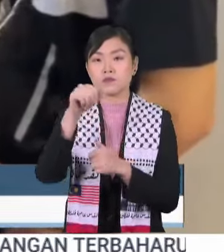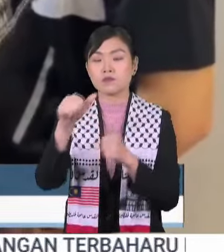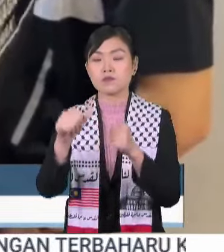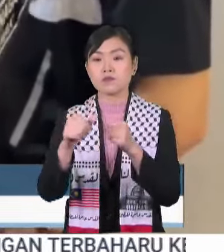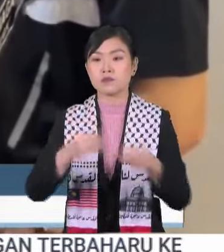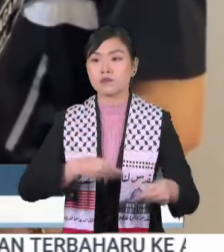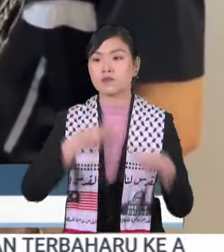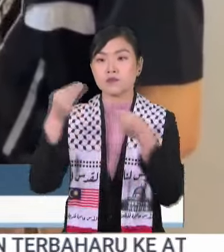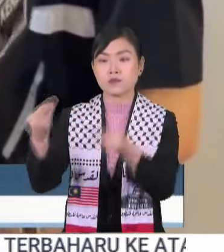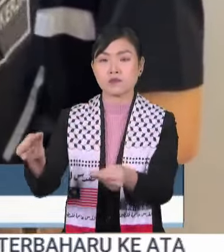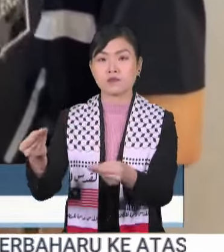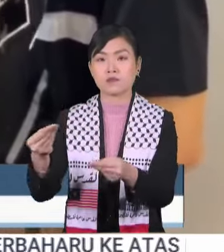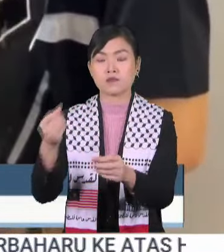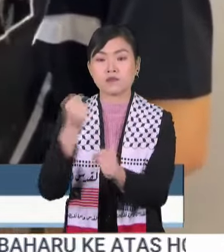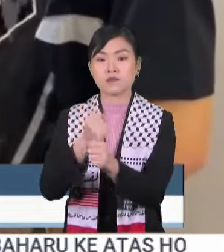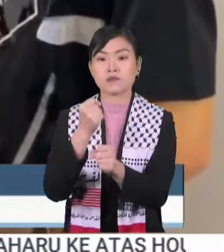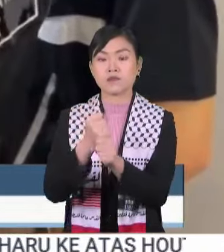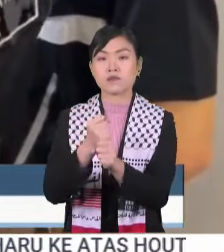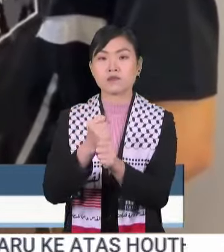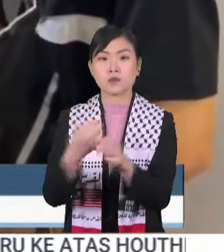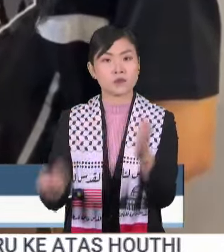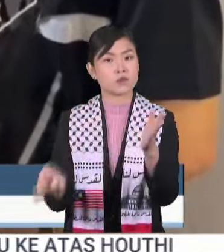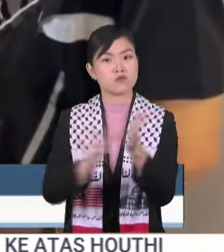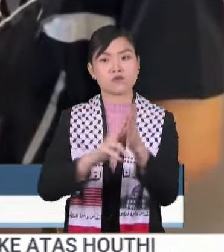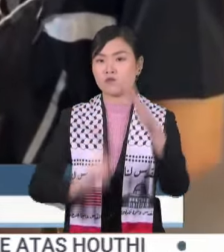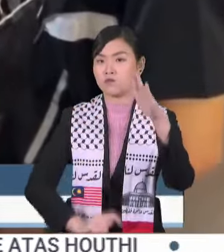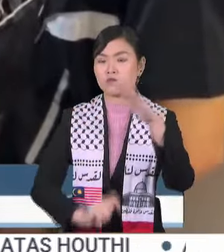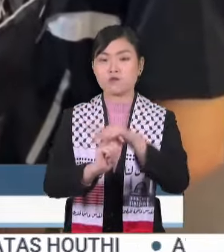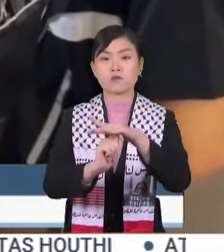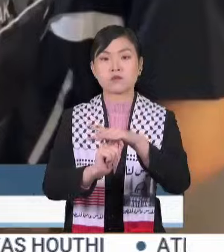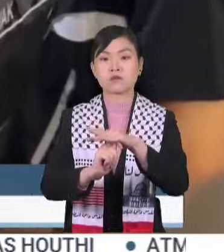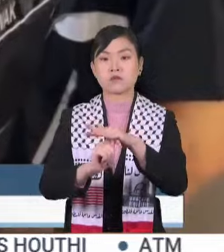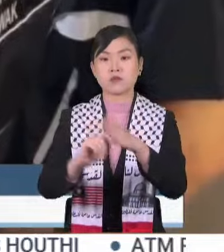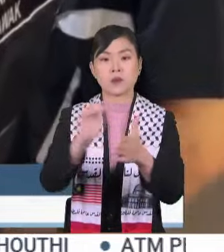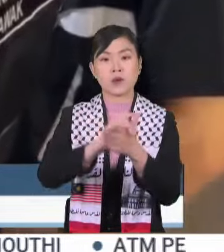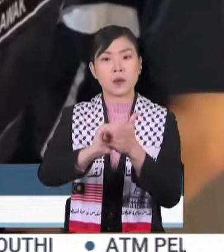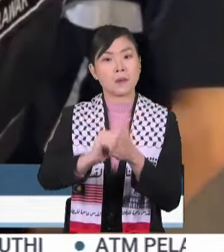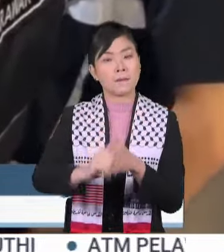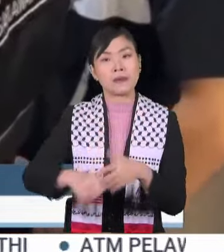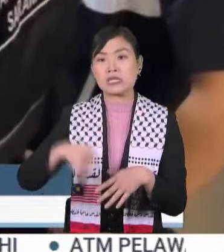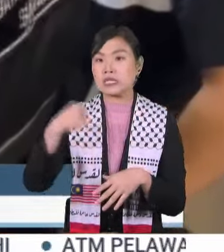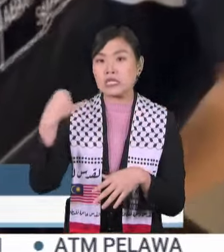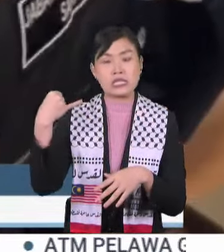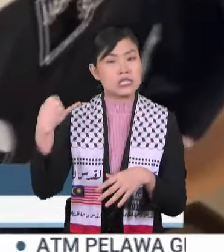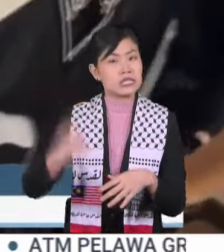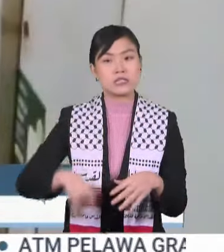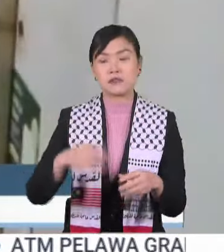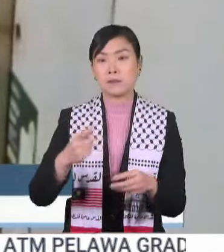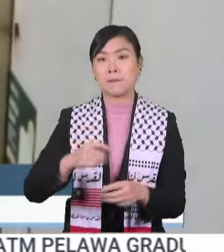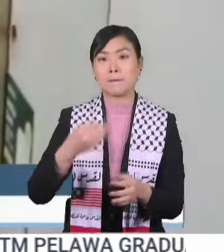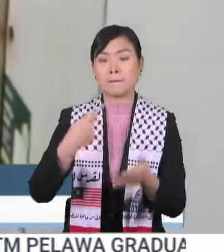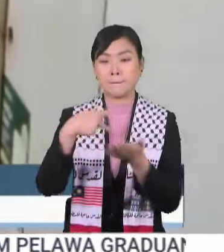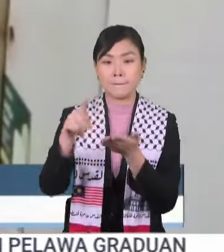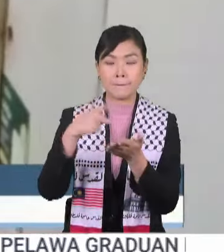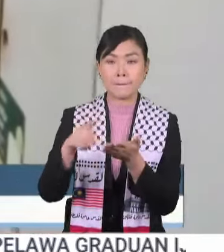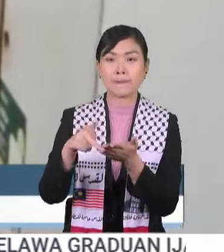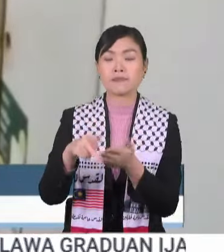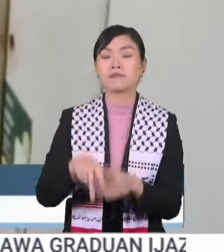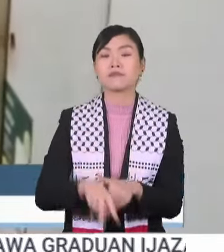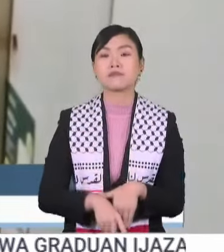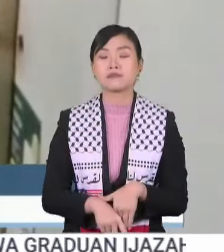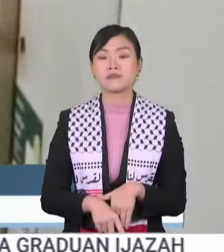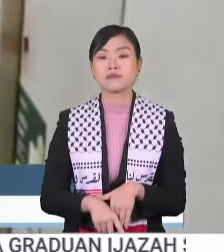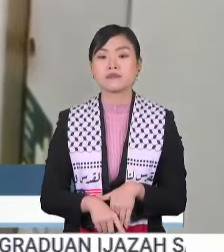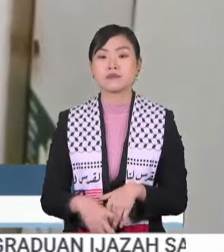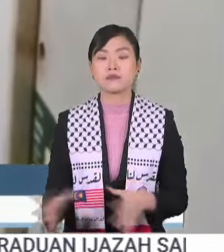kepada pekerja terlibat Ia merupakan rekod tertinggi bayaran tertunggak melalui operasi sepanjang tahun 2023